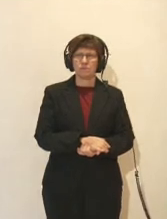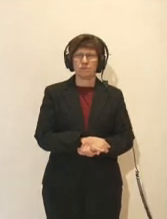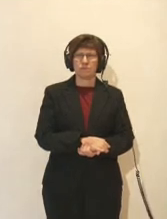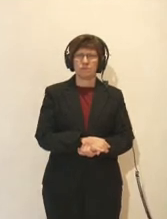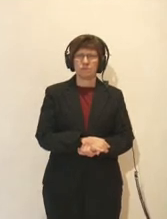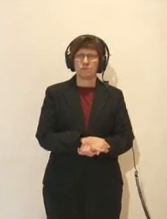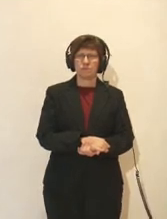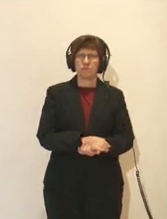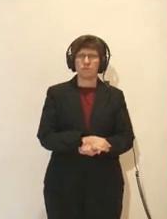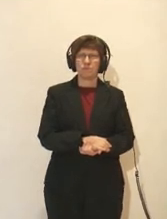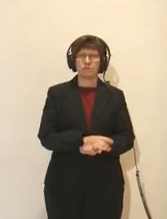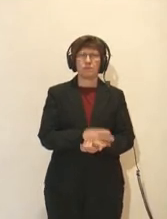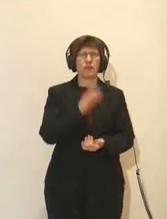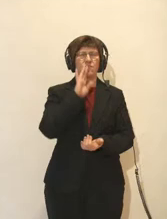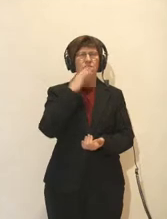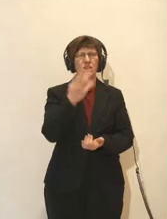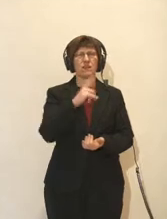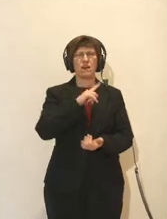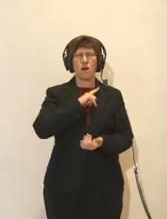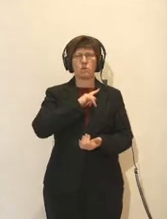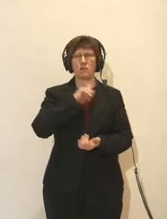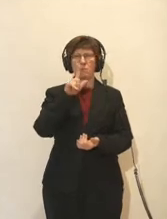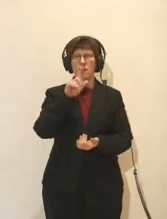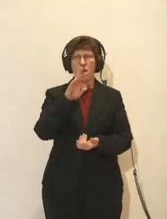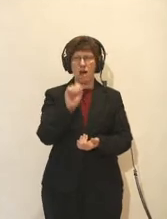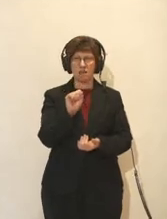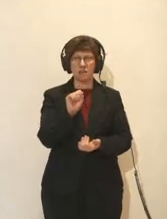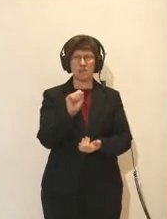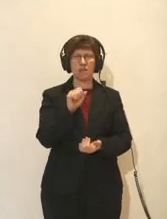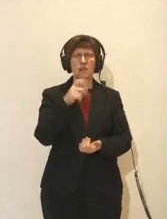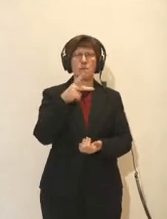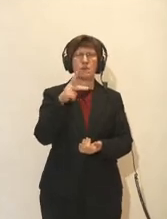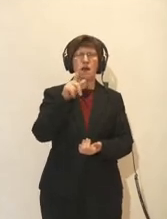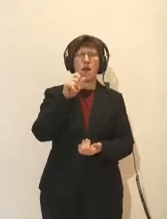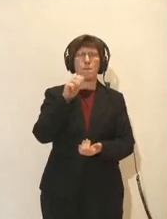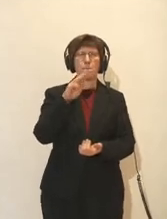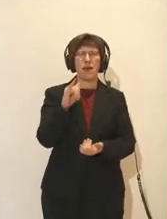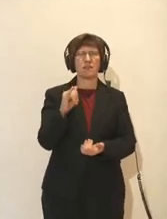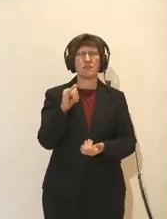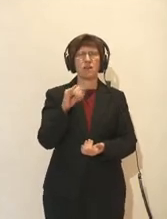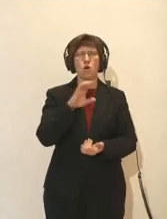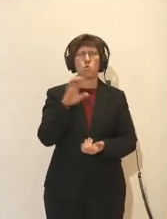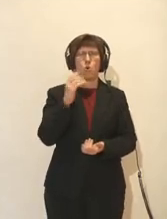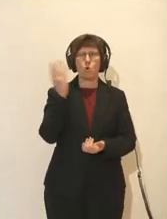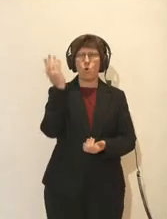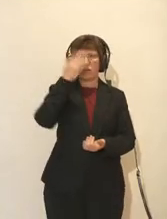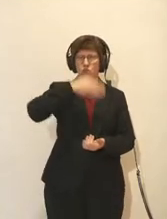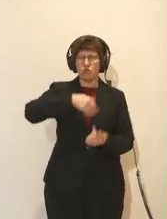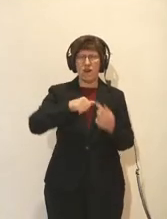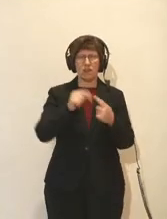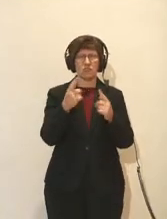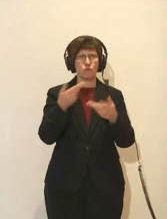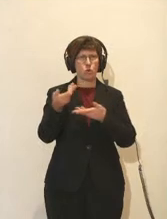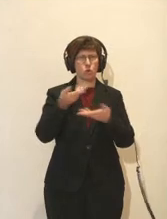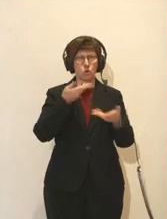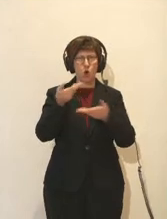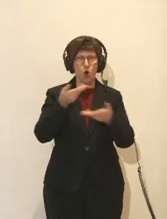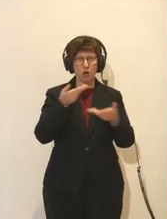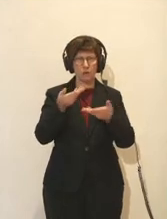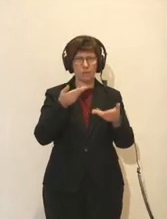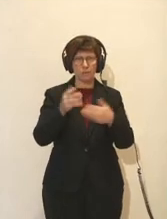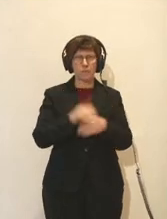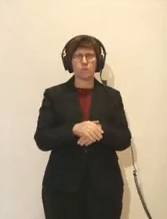vielen dank auch von mir an dich lass an lamberti und an caroline schwarz für diesen tag